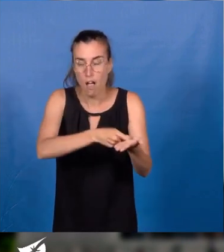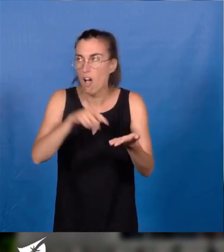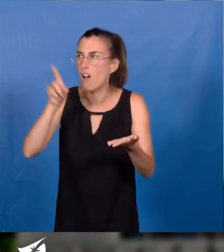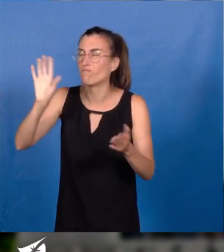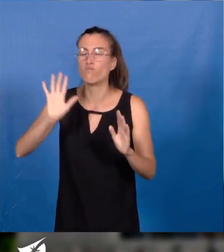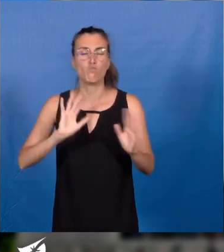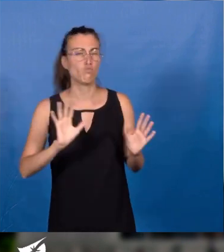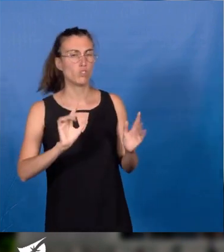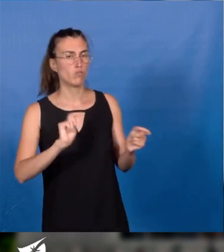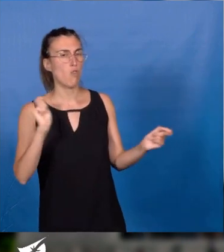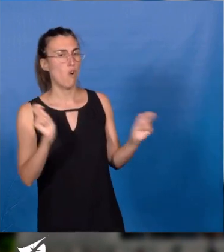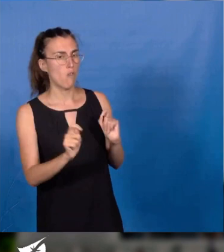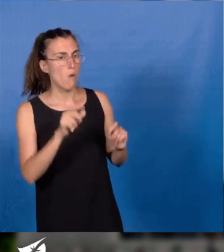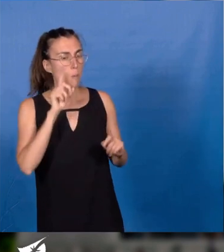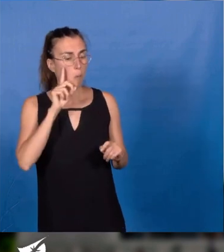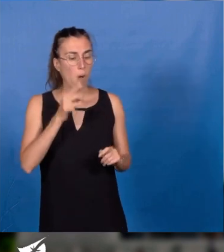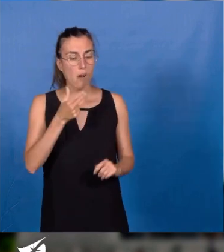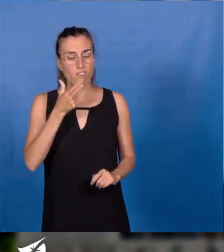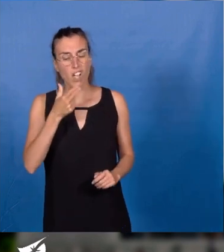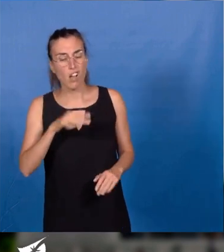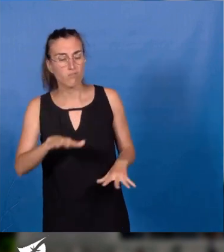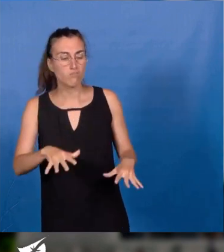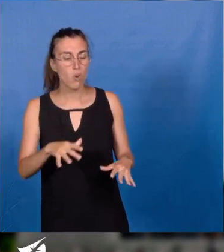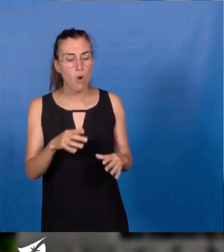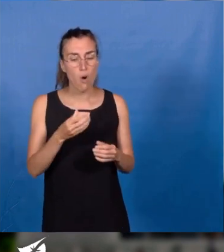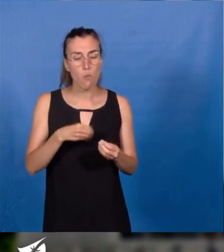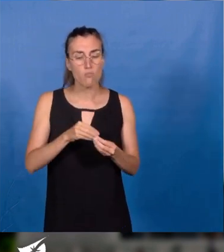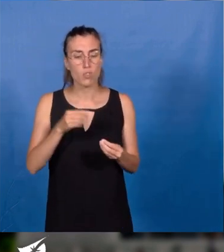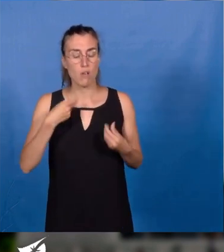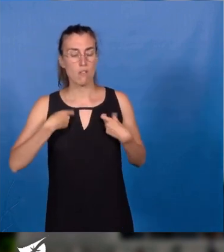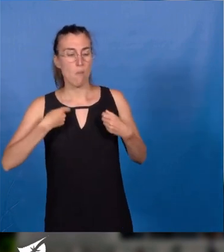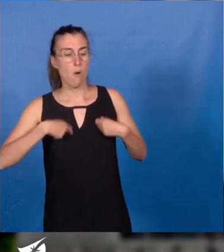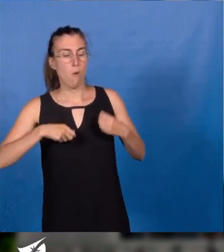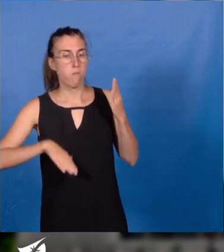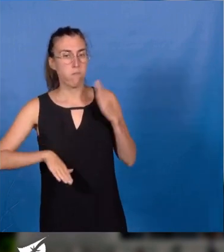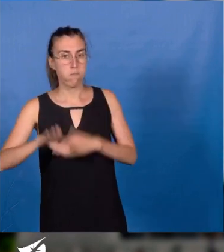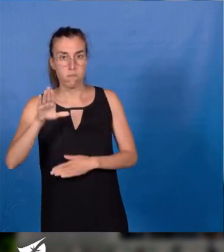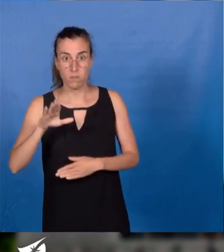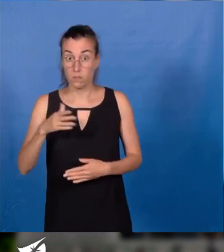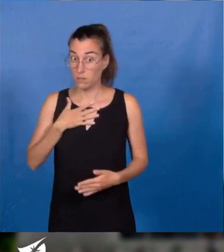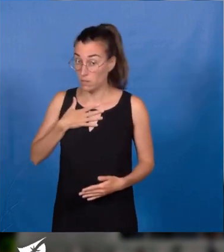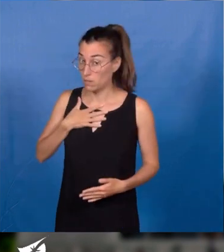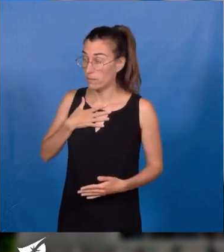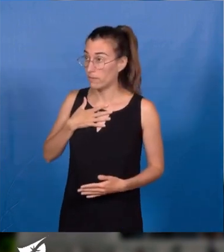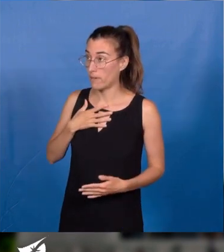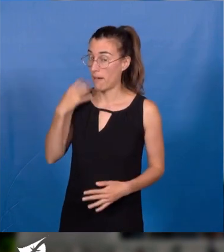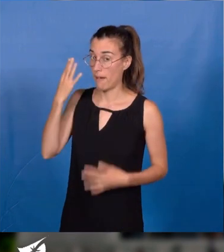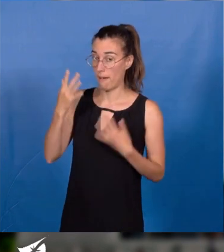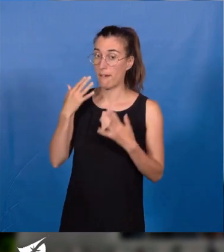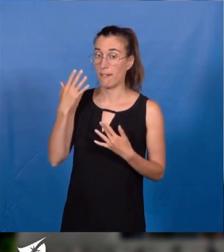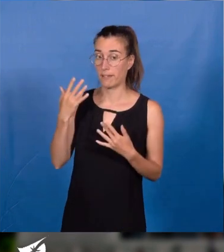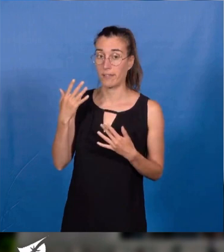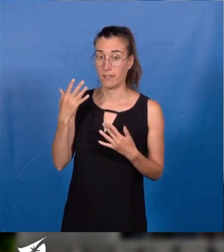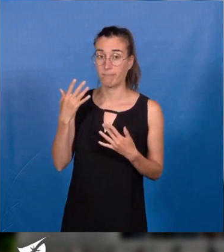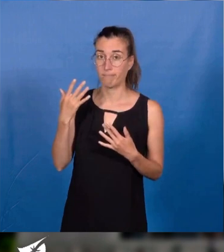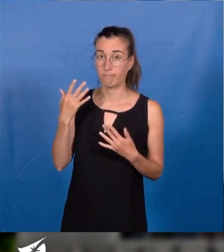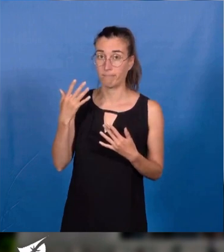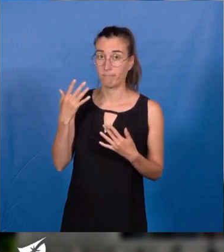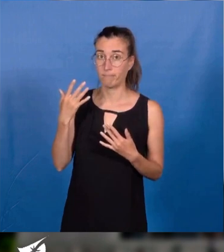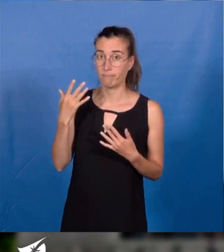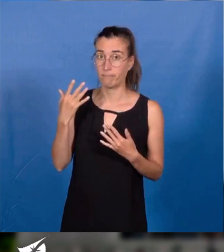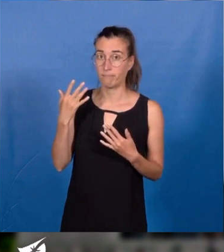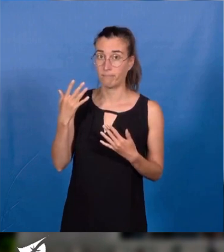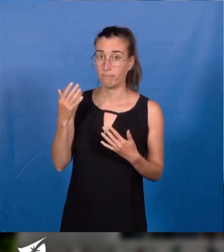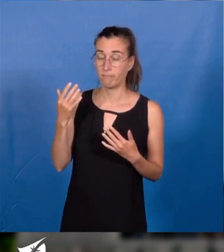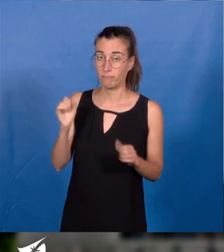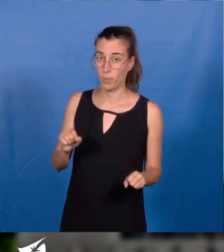et extrêmement coûteux pour la nation. Vous comprenez l'inquiétude qu'on peut avoir en la matière.